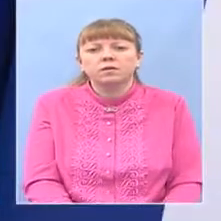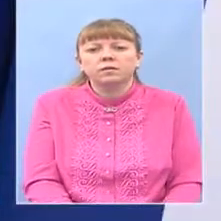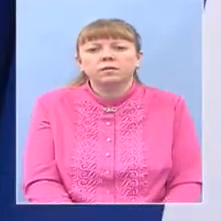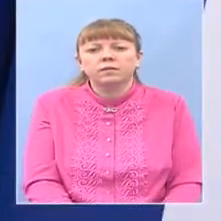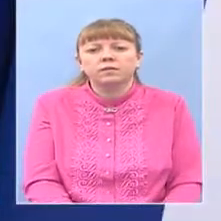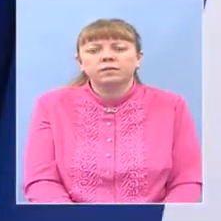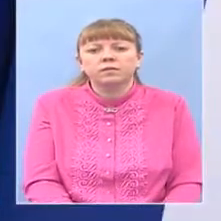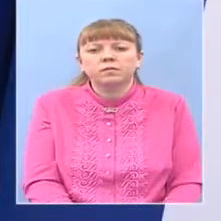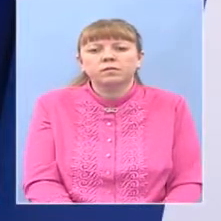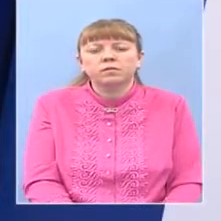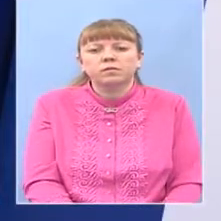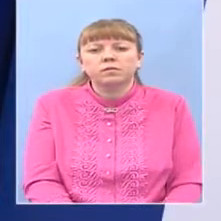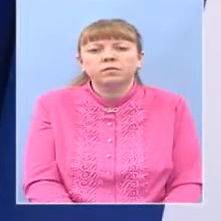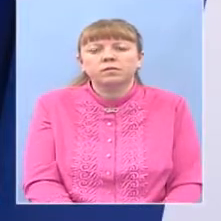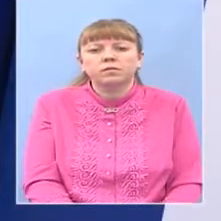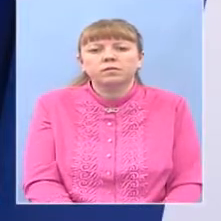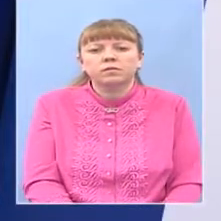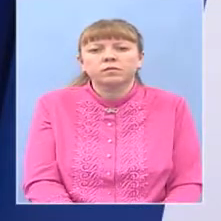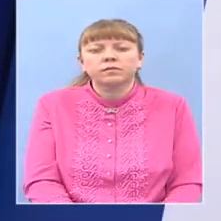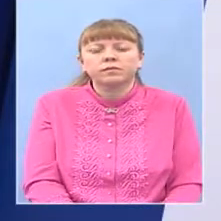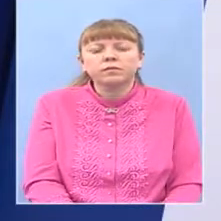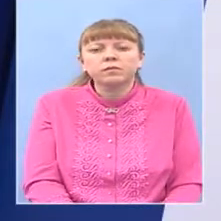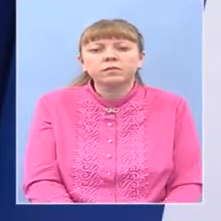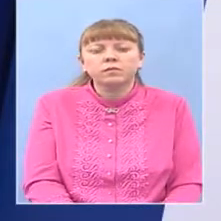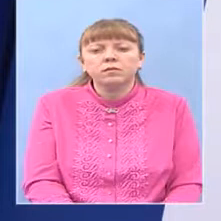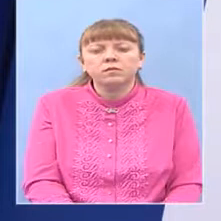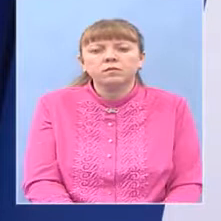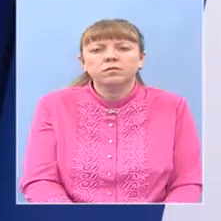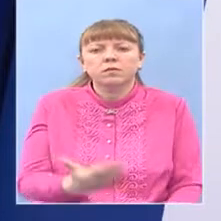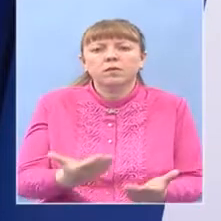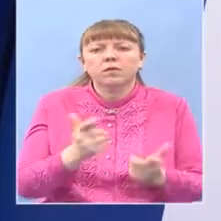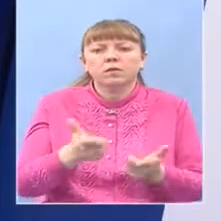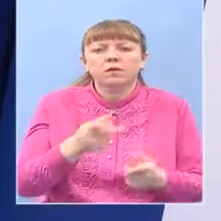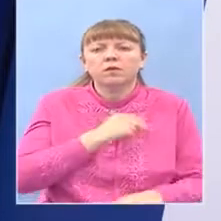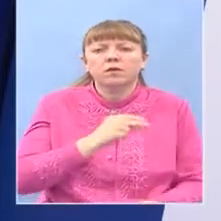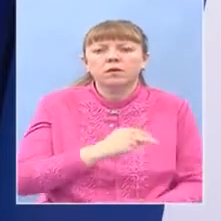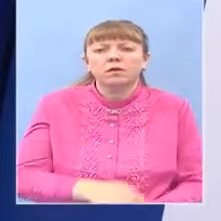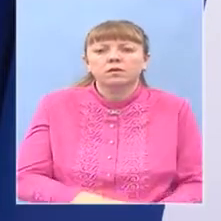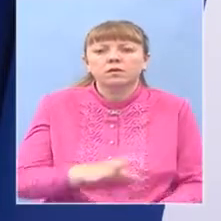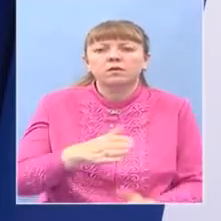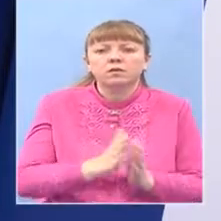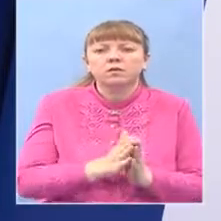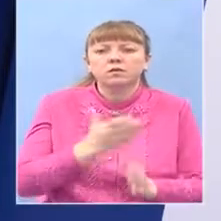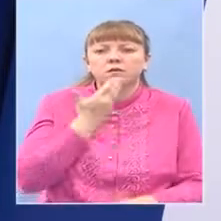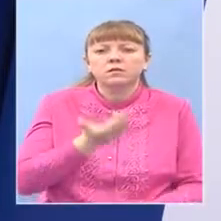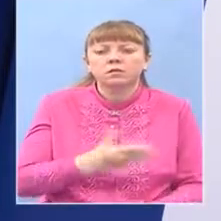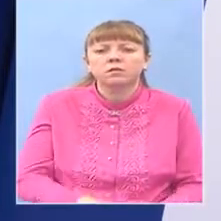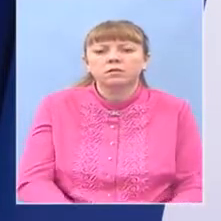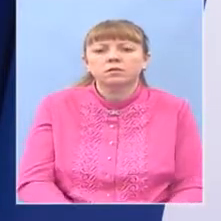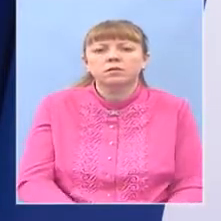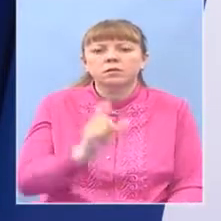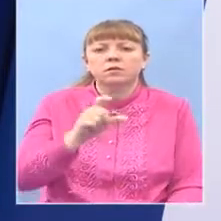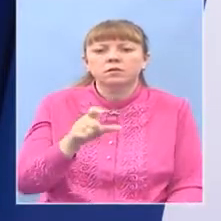здесь, наверное, опыт, да, он даже... Когда вы трудоустраиваетесь на работу, у вас тоже спрашивают опыт. Но, однако, все-таки